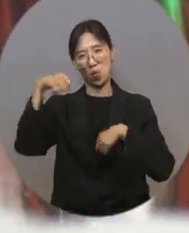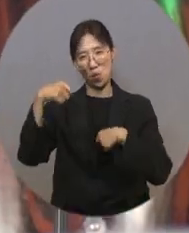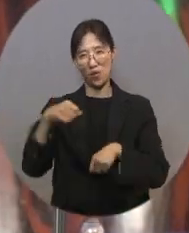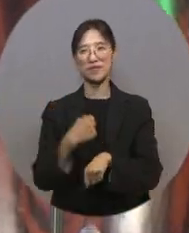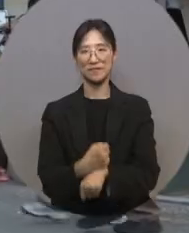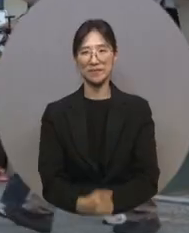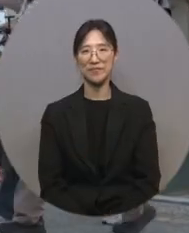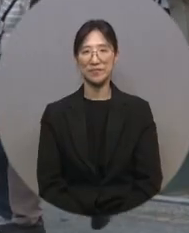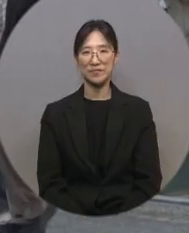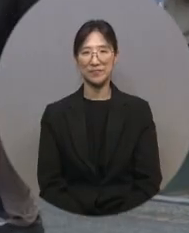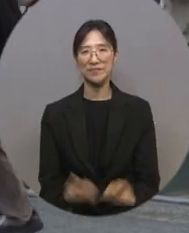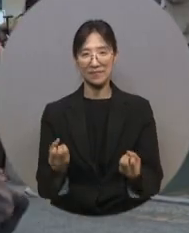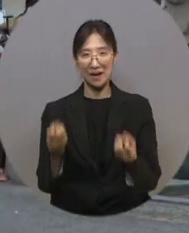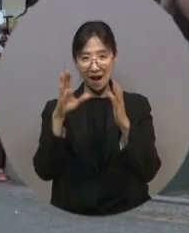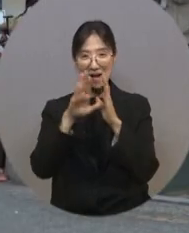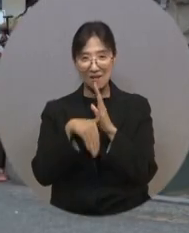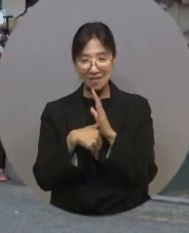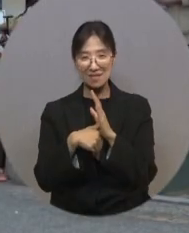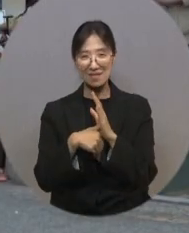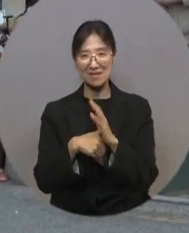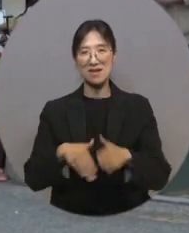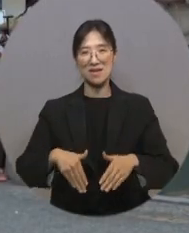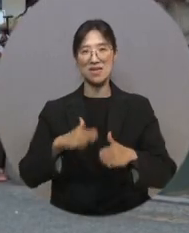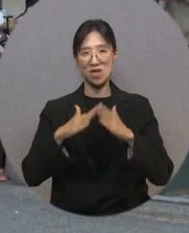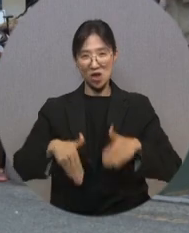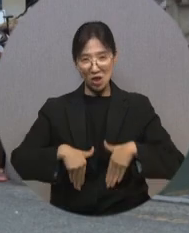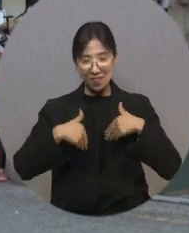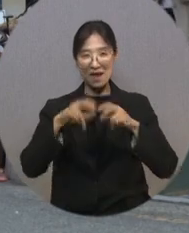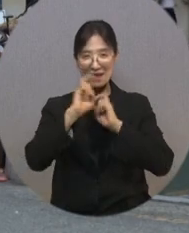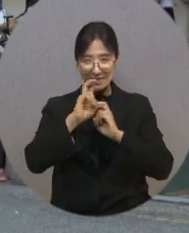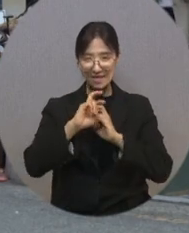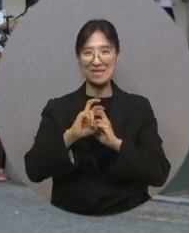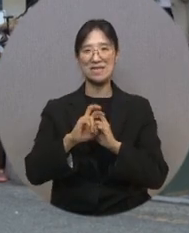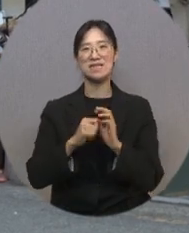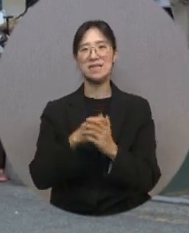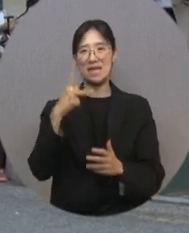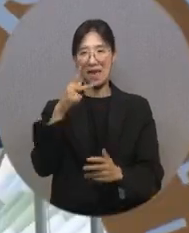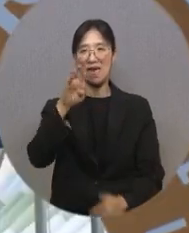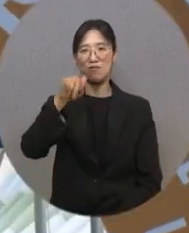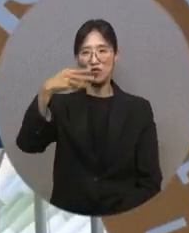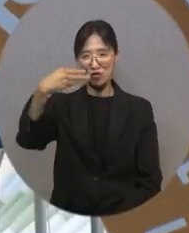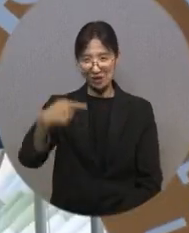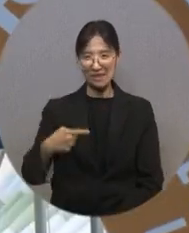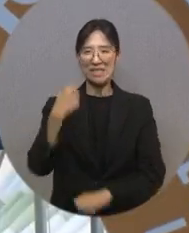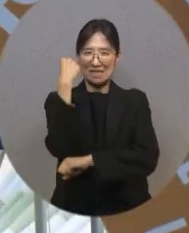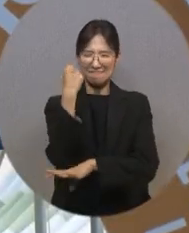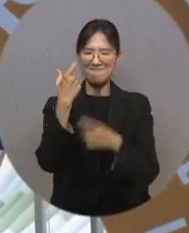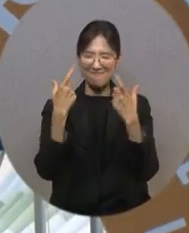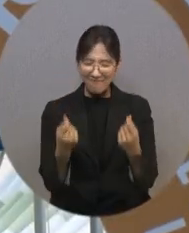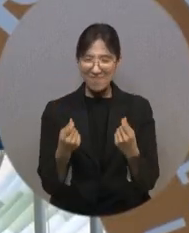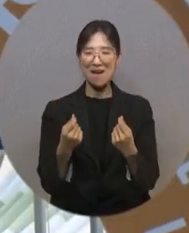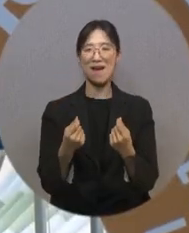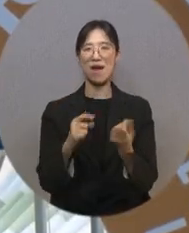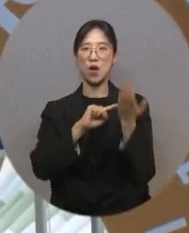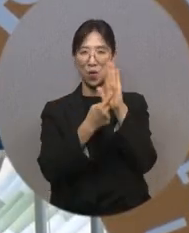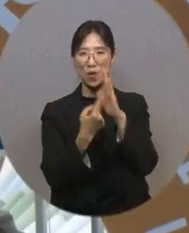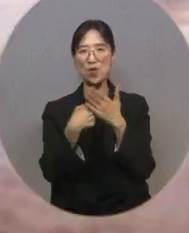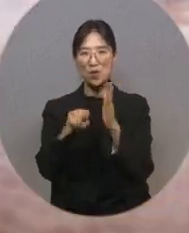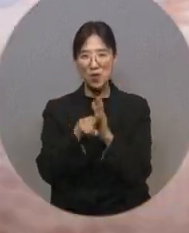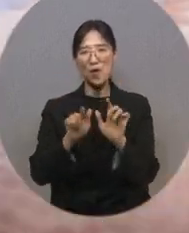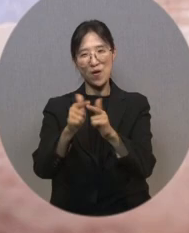이어졌습니다. 행사에서는 남도 음식이 K푸드의 본고장임을 확고히 하기 위해 다채로운 콘텐츠를